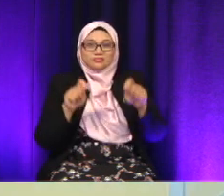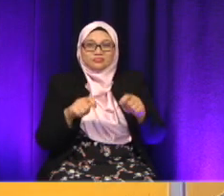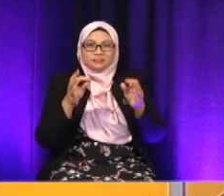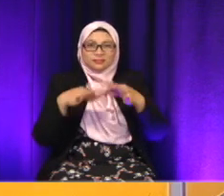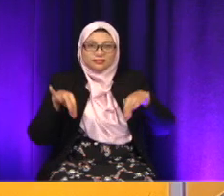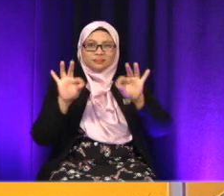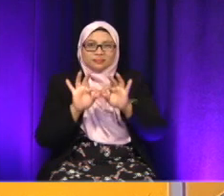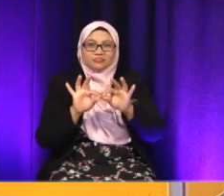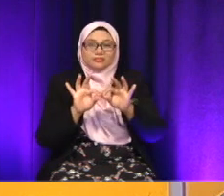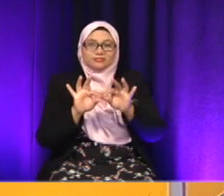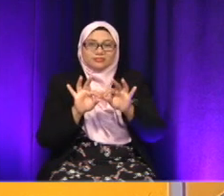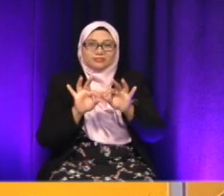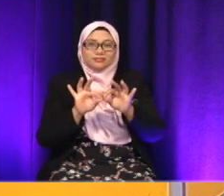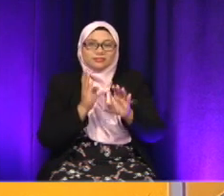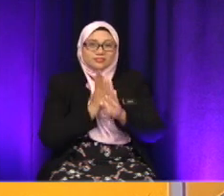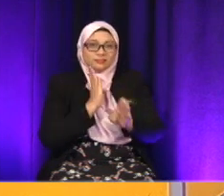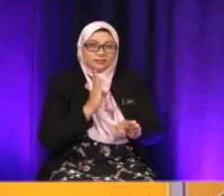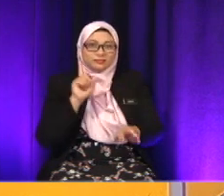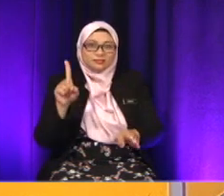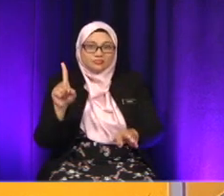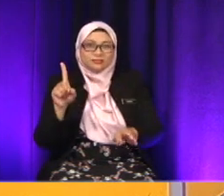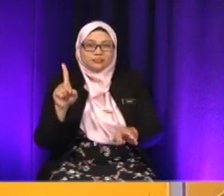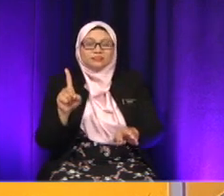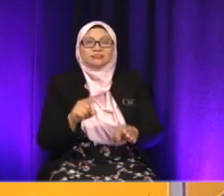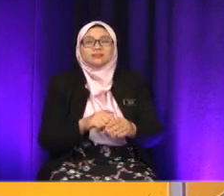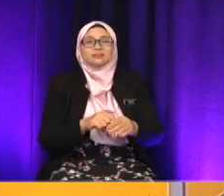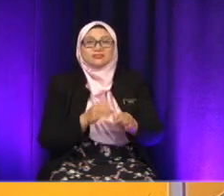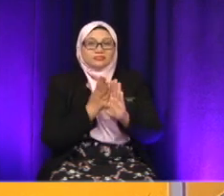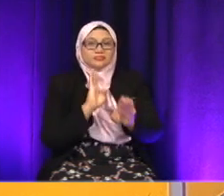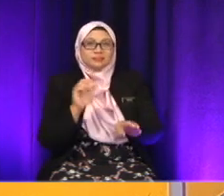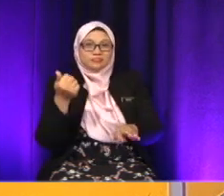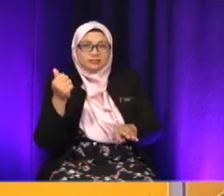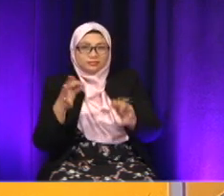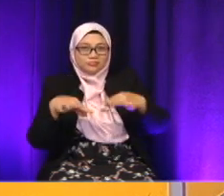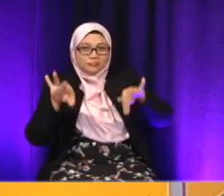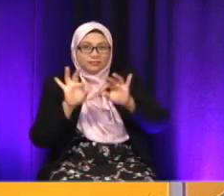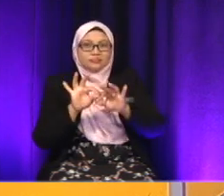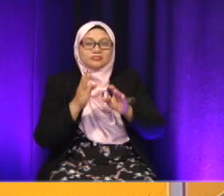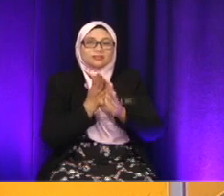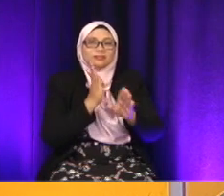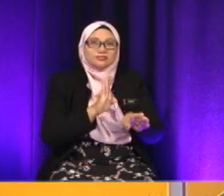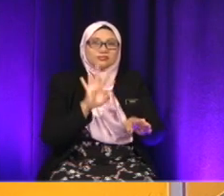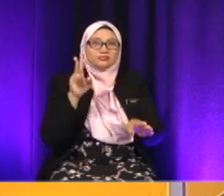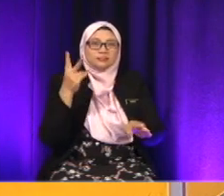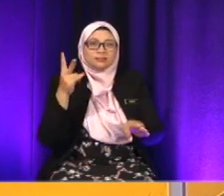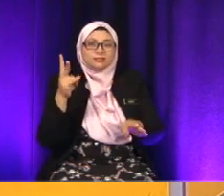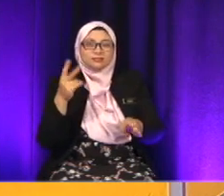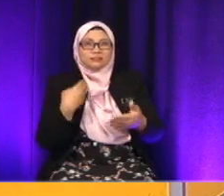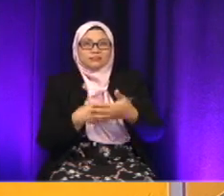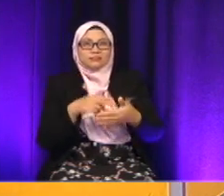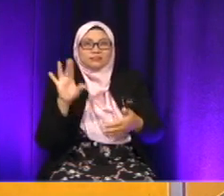10 cerita baris 12 sampai baris 17 cerita